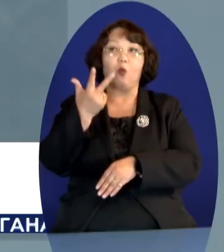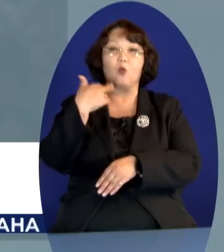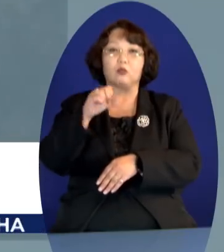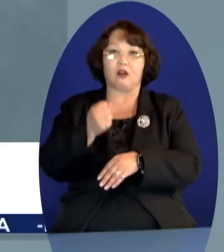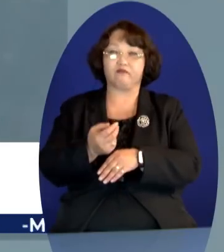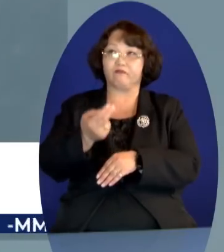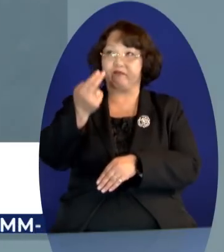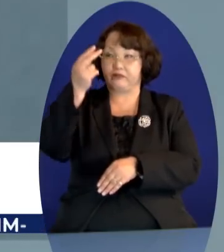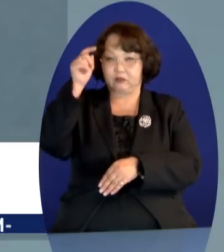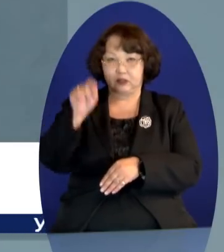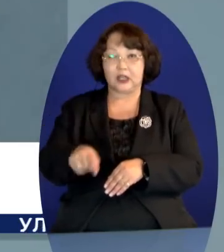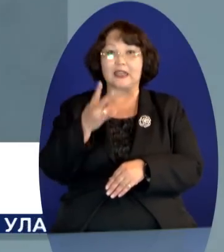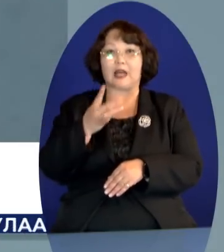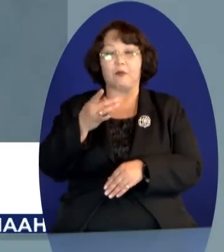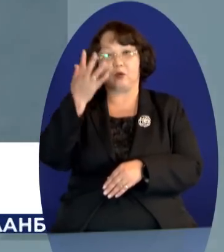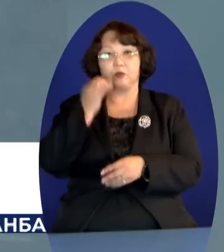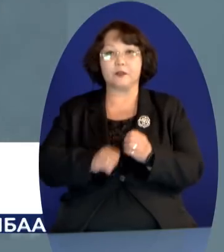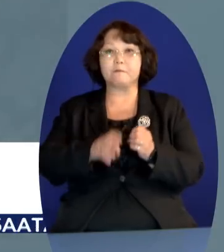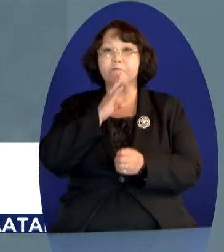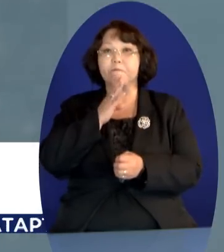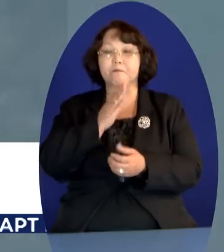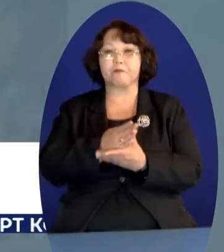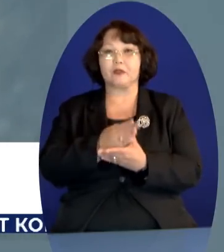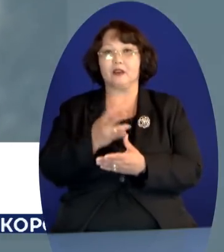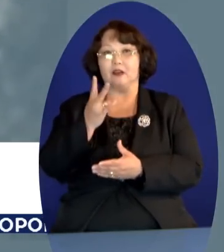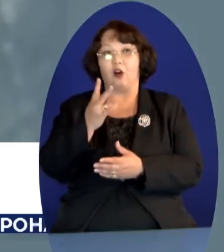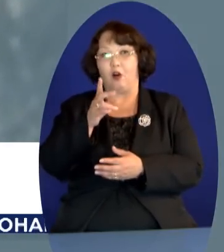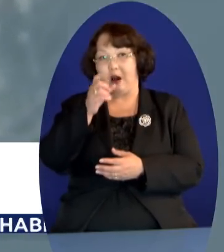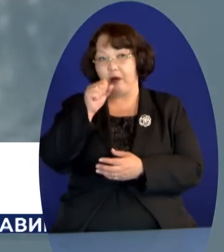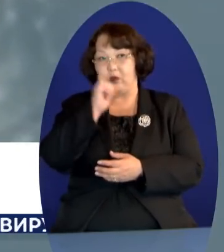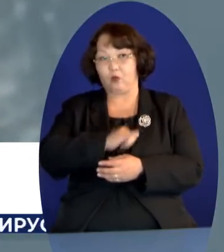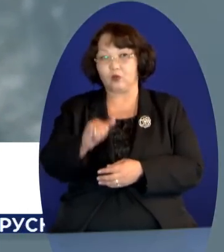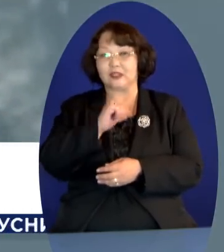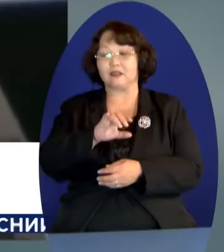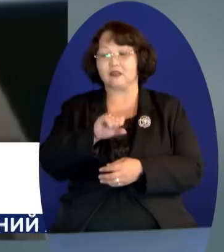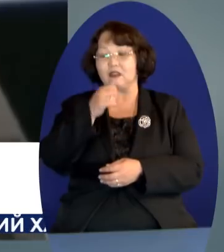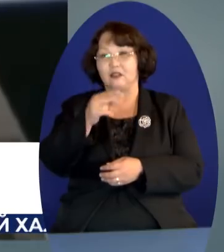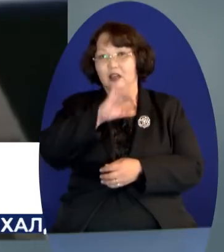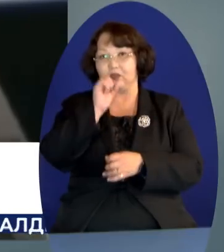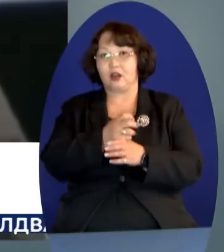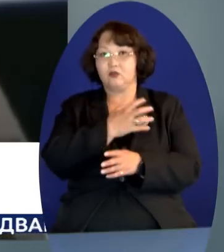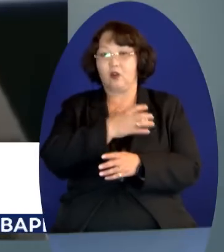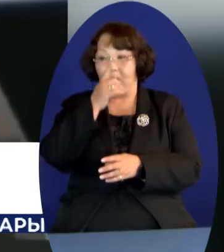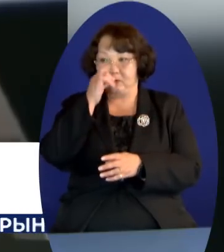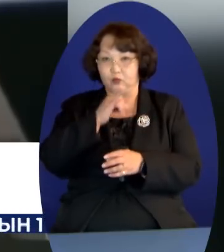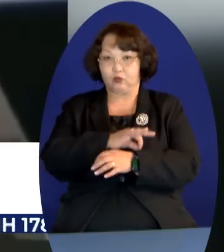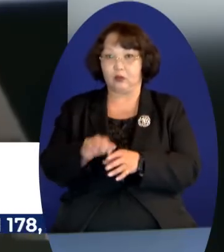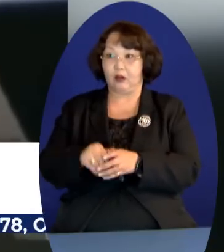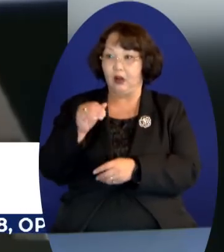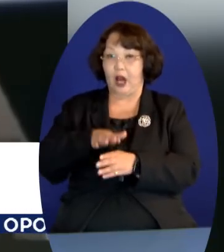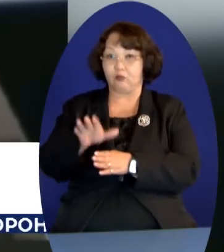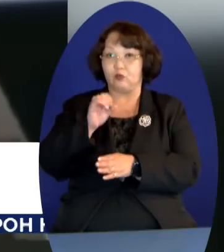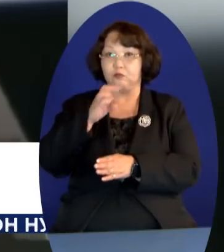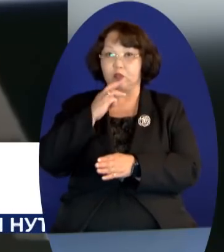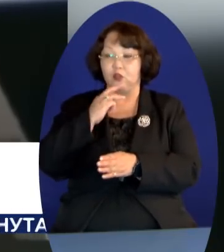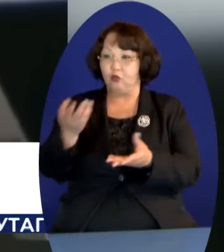За анхны нислэг нь энэ намар байхаар төлөвлөж байна. Харин NASA-гийн тойрог замын станц хариуцсан захирал Орос энэ төслөөс гарч байгаа тухай албан ёсны